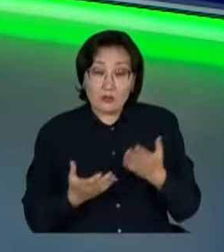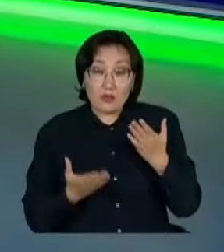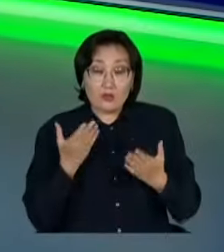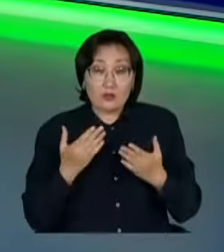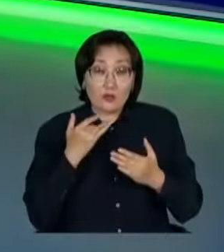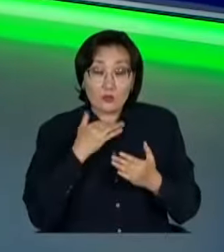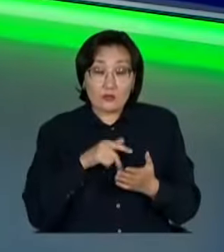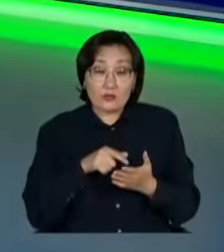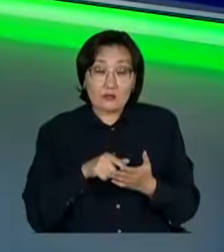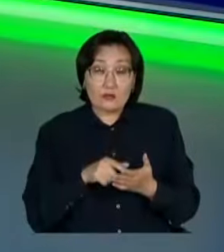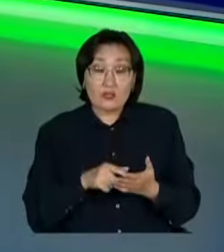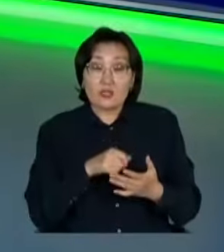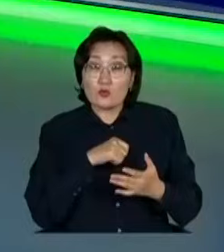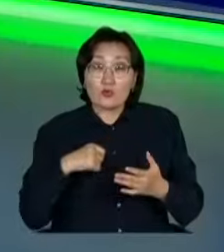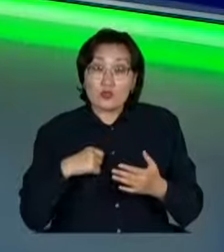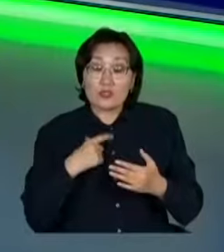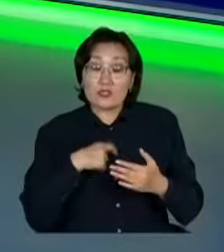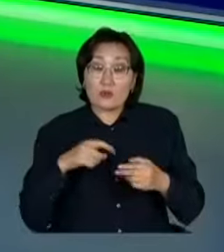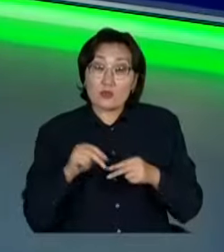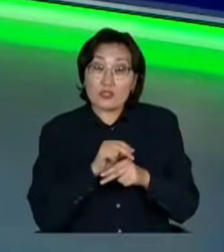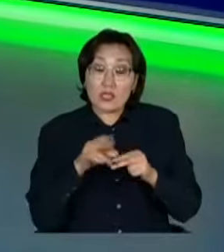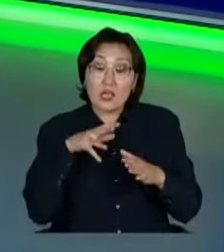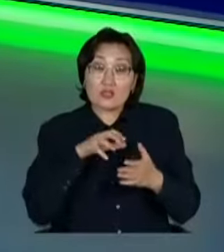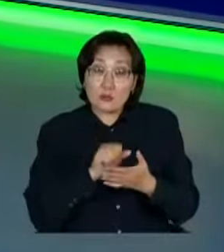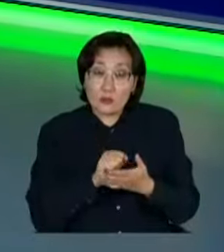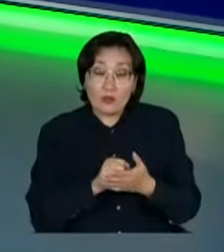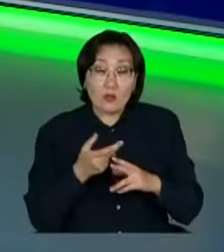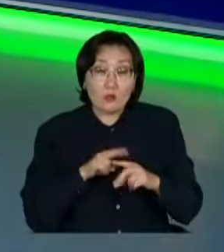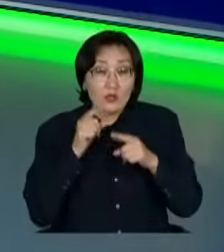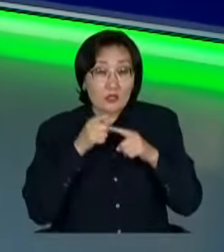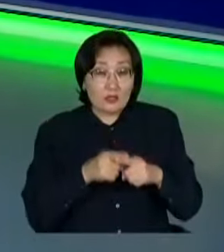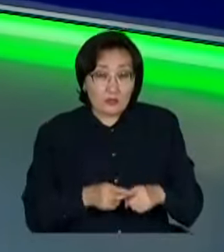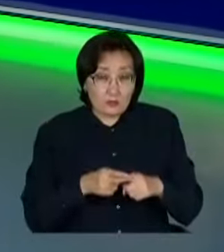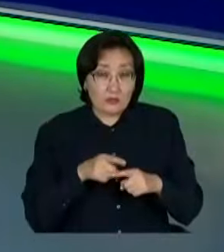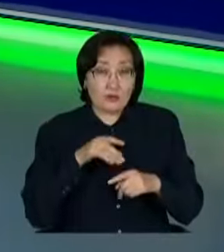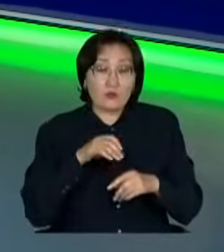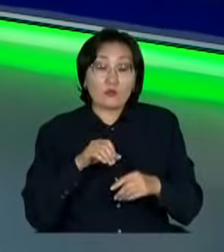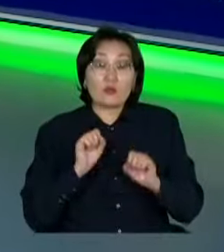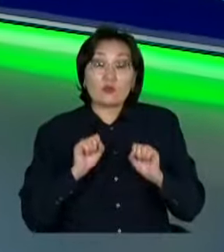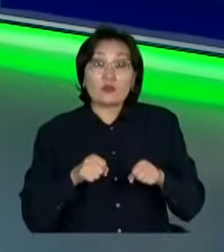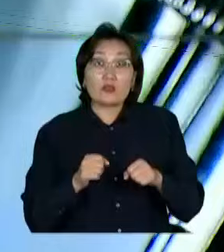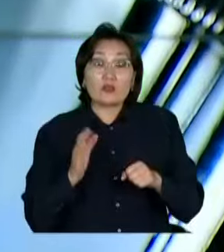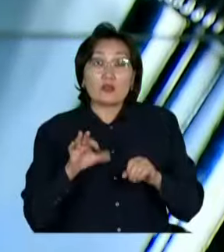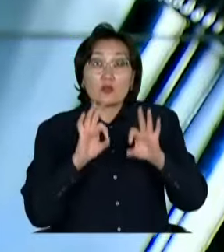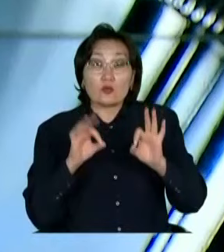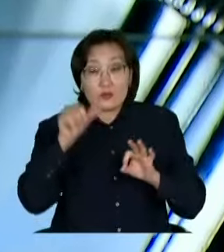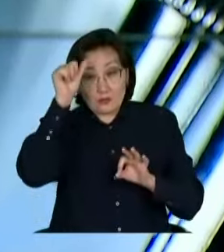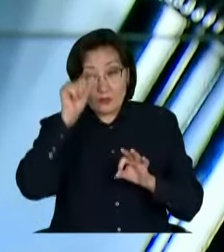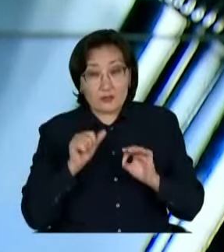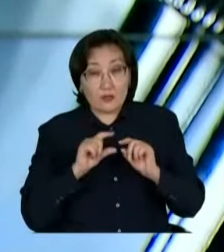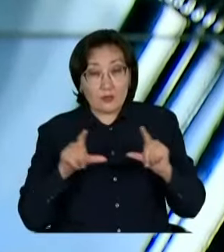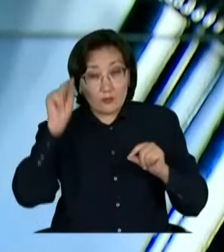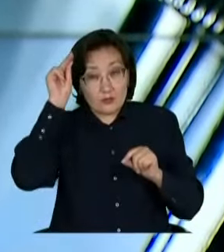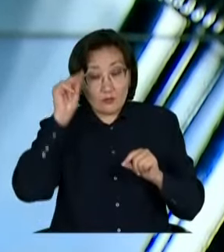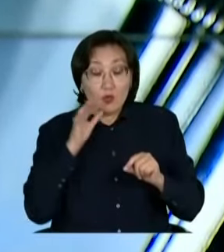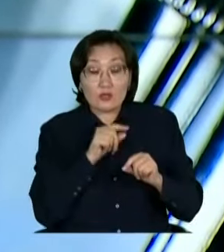жағдайда өздігінен демдомдарын үй жағдайында жасағанда бұл астыну белгілерін байқалады. Алда күз келе жатыр, мектеп